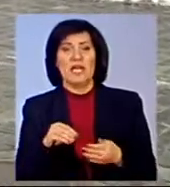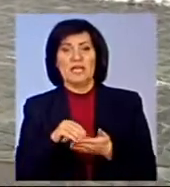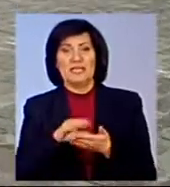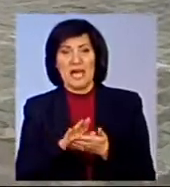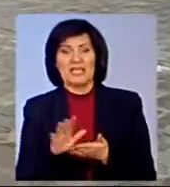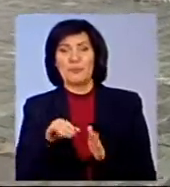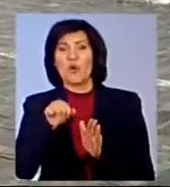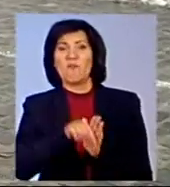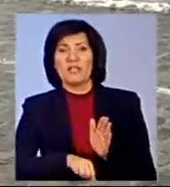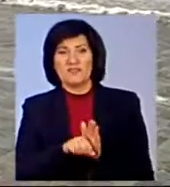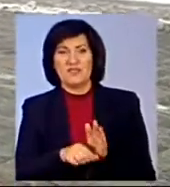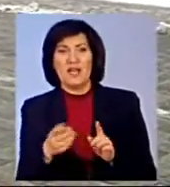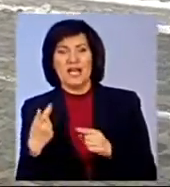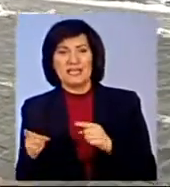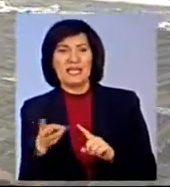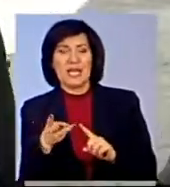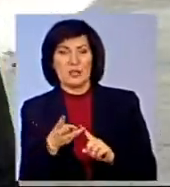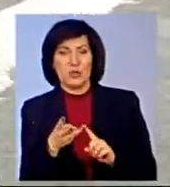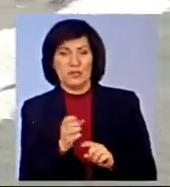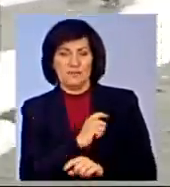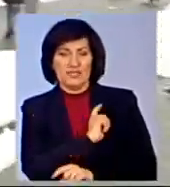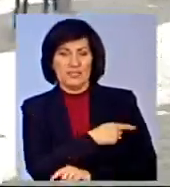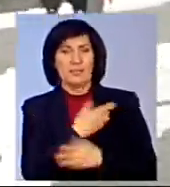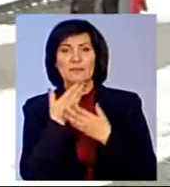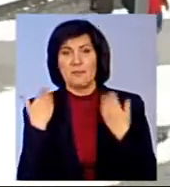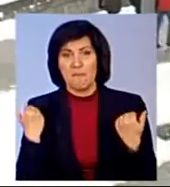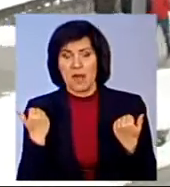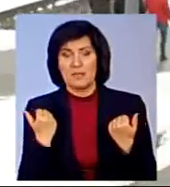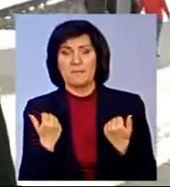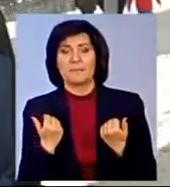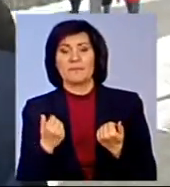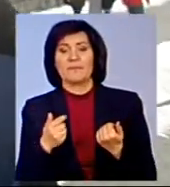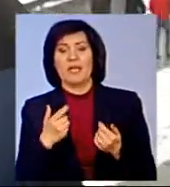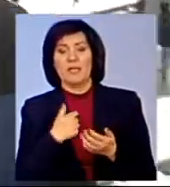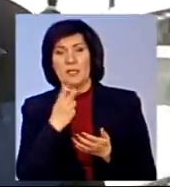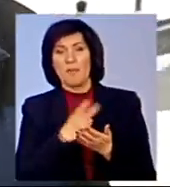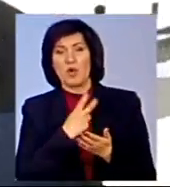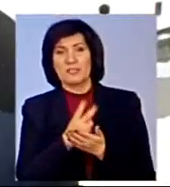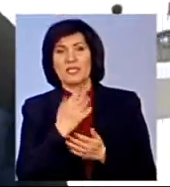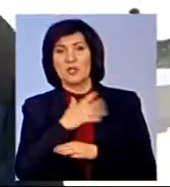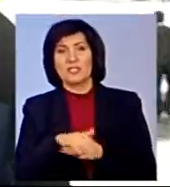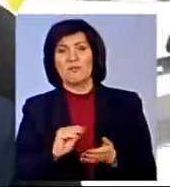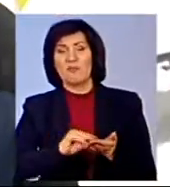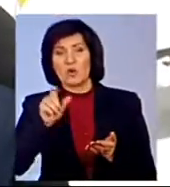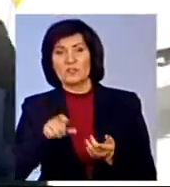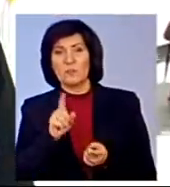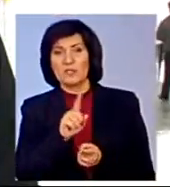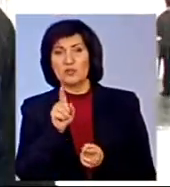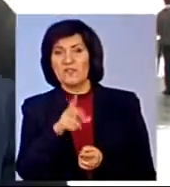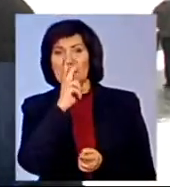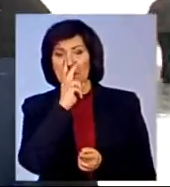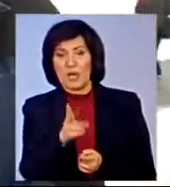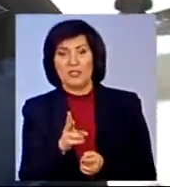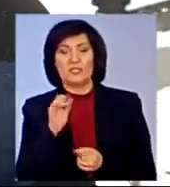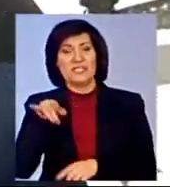саме вбивство третьою силою немає. Є показання кореспондента, іноземного кореспондента, про те, що він бачив, як